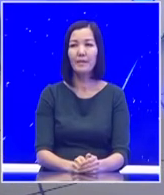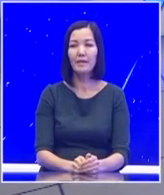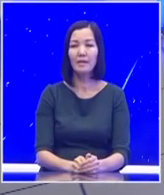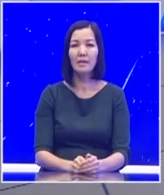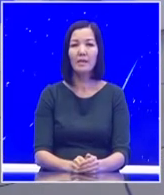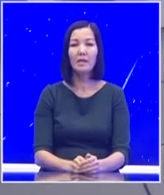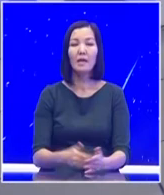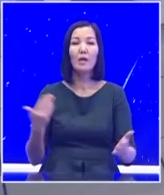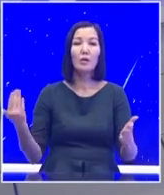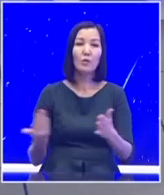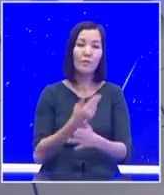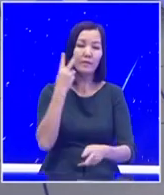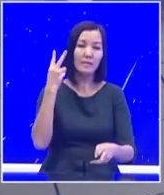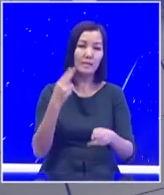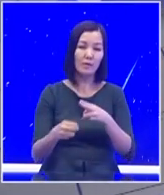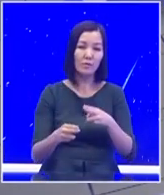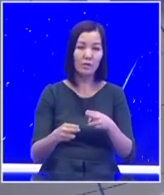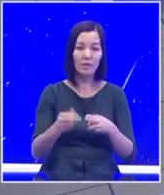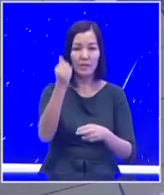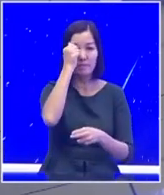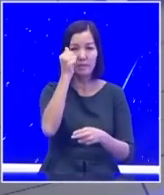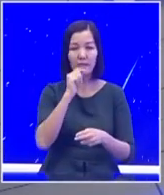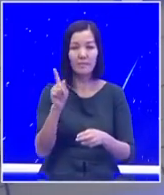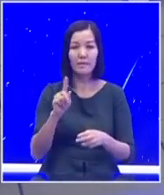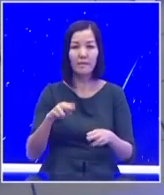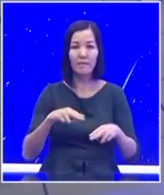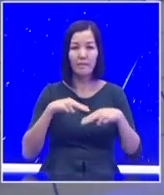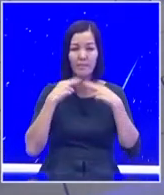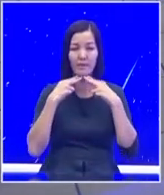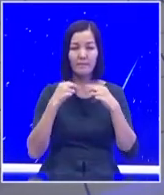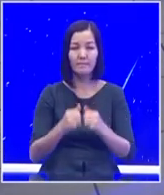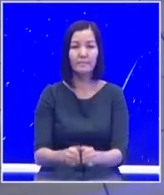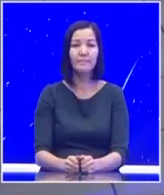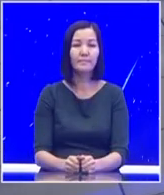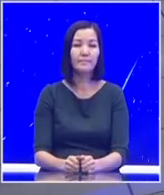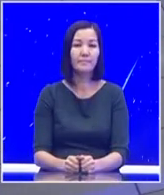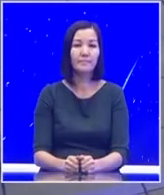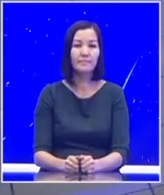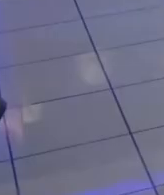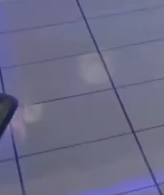Такой оказалась информационная картина этого дня. Спасибо за внимание. До свидания.